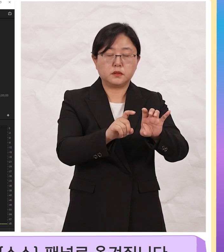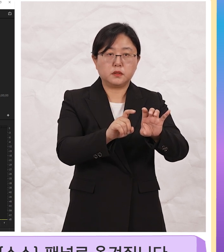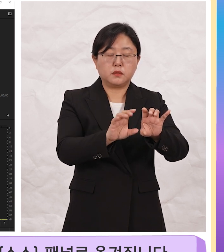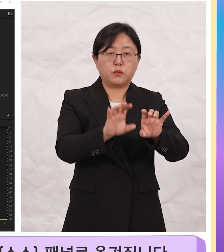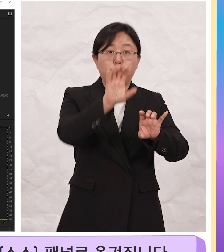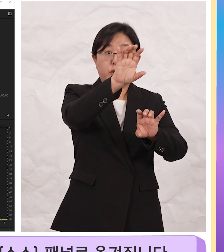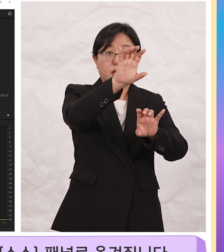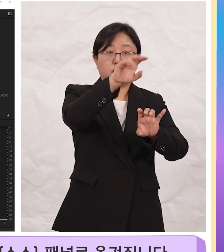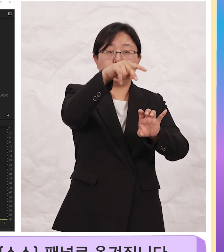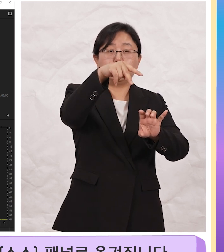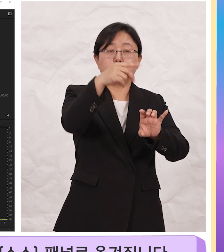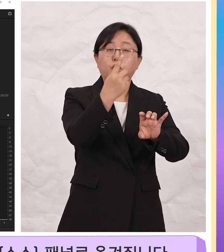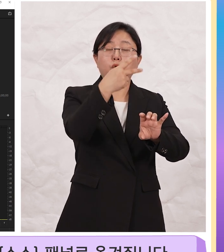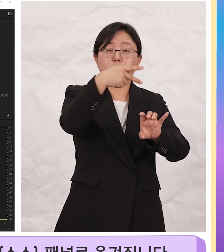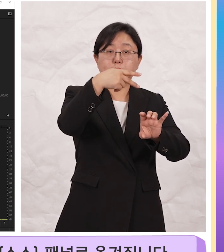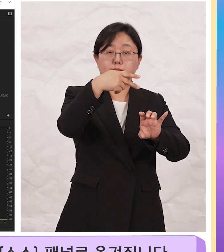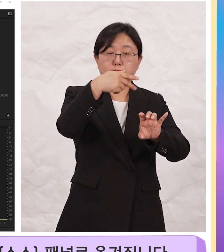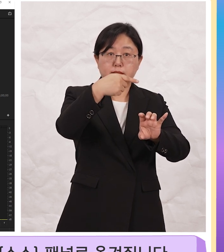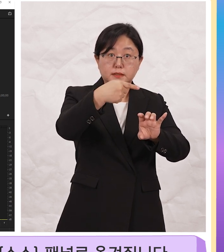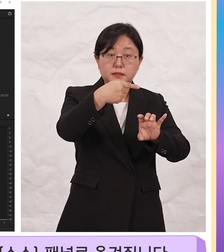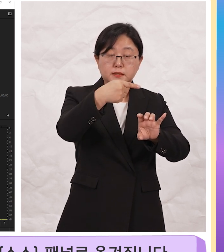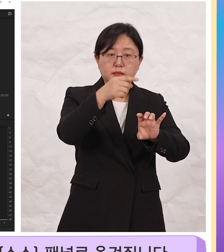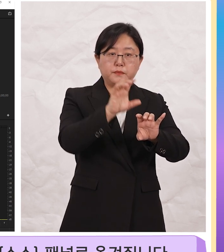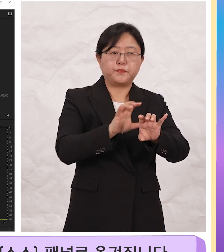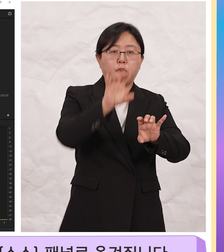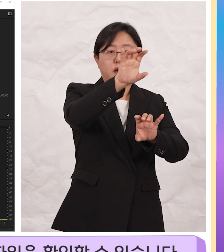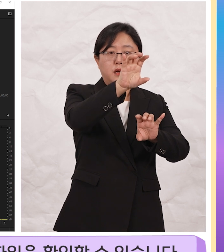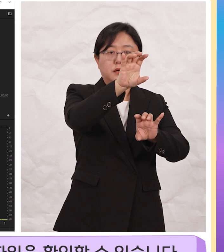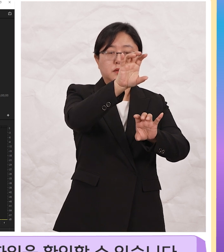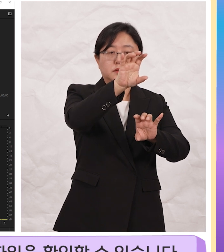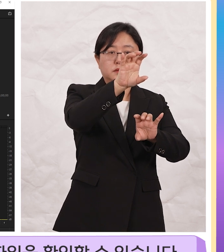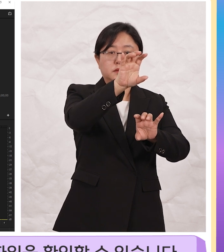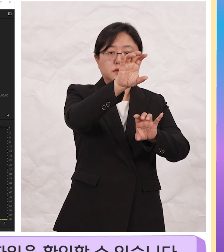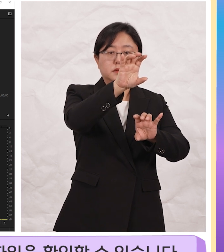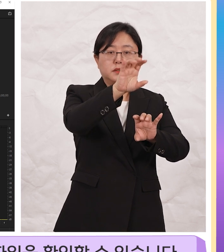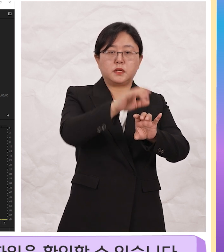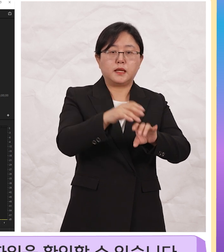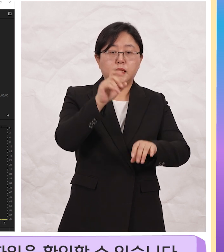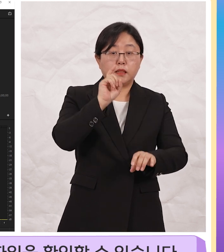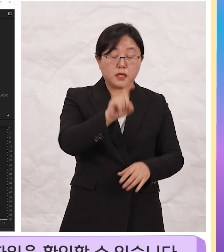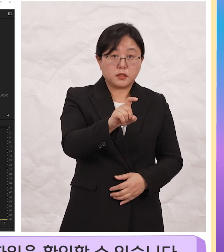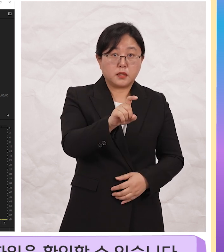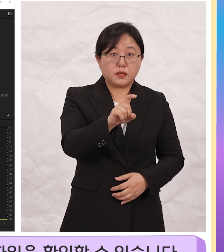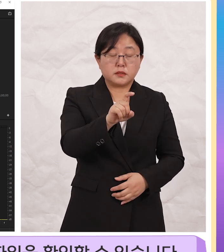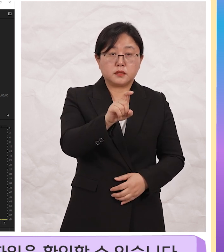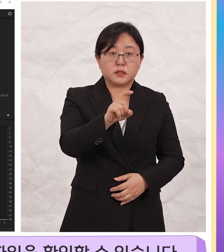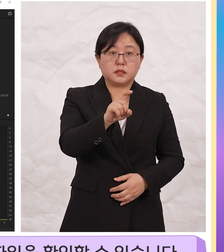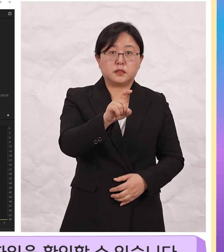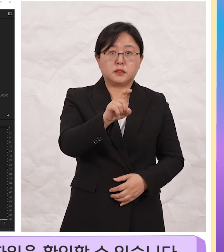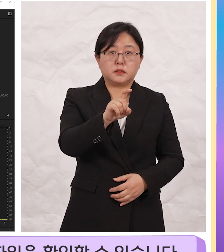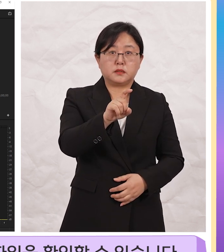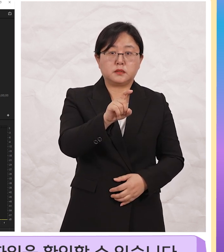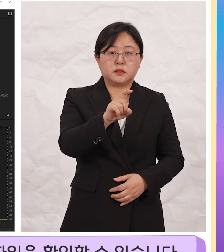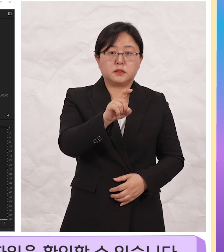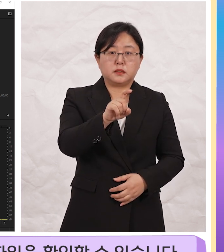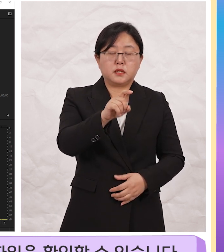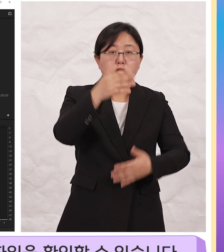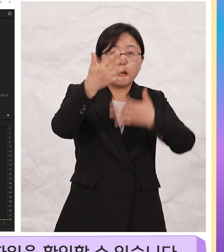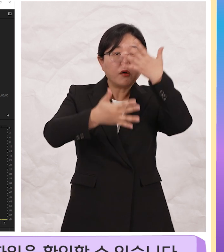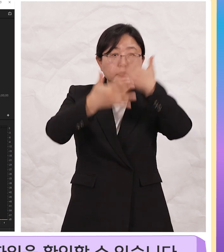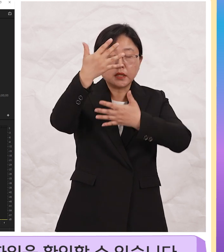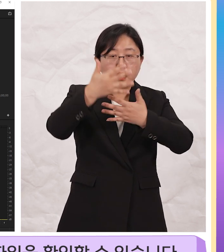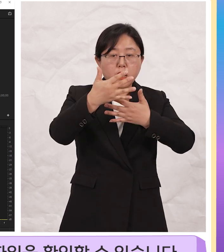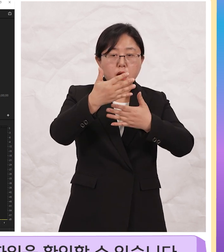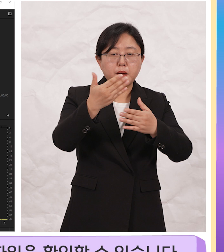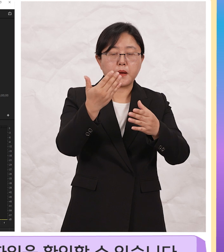더블 클릭하면 소스 패널로 옮겨지게 됩니다. 소스 패널에서는 재생 버튼을 눌러서